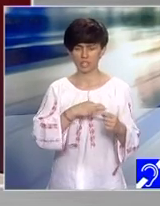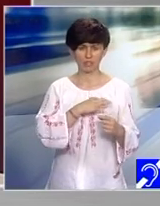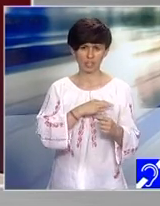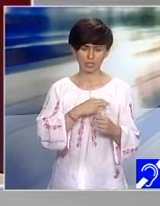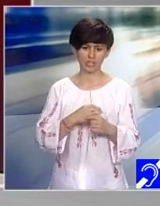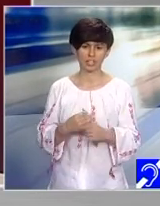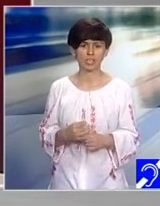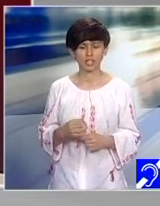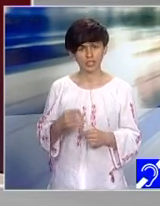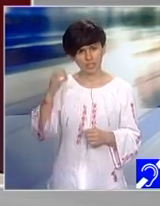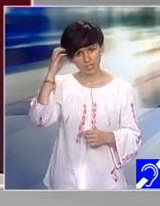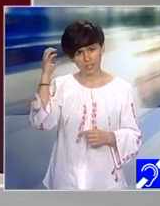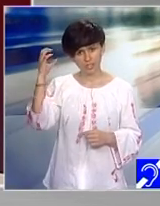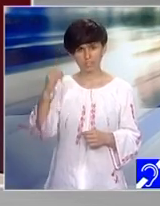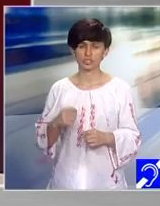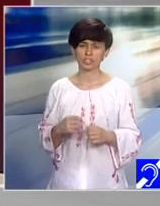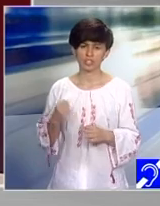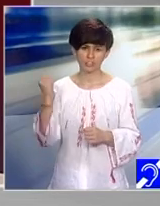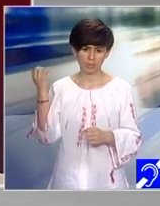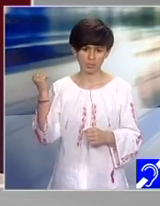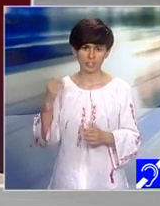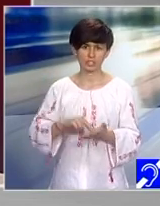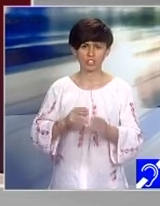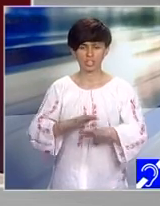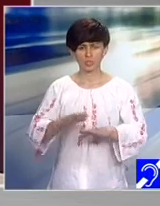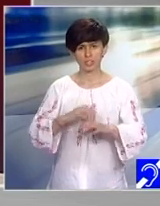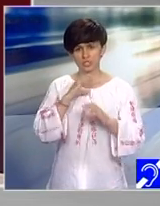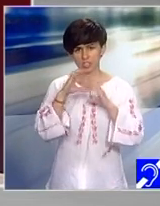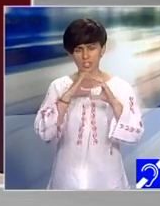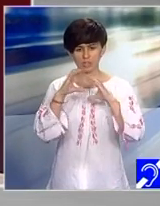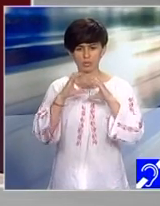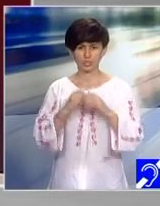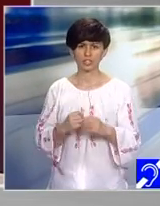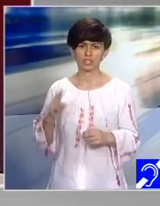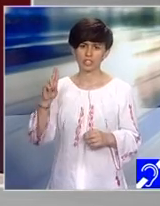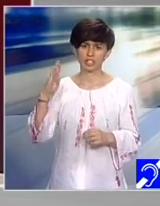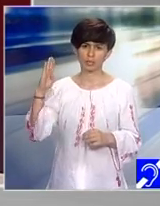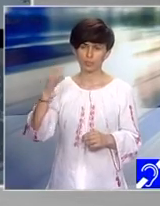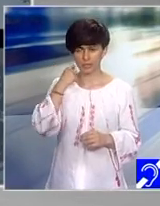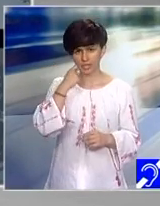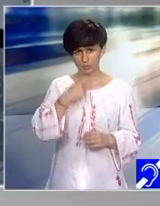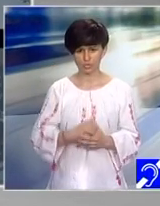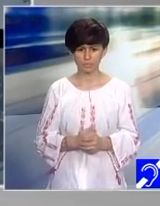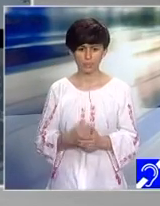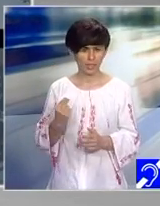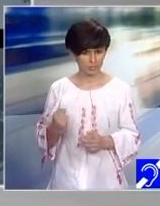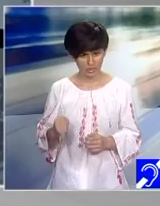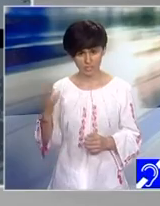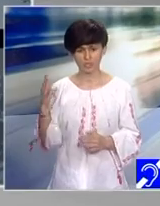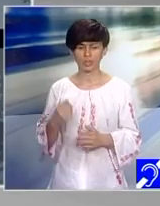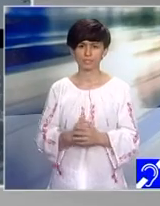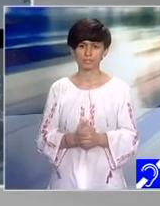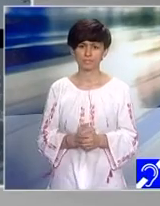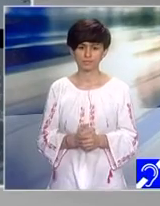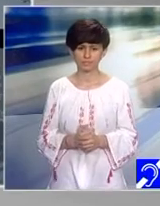Nistor, de la Facultatea de Științe Politice, Administrative și ale Comunicării din cadrul Universității Babeș-Bolyai din Cluj-Napoca. Bună ziua! Bine ai venit